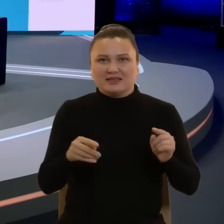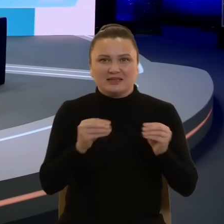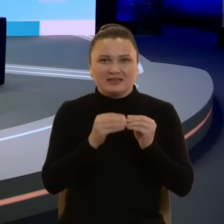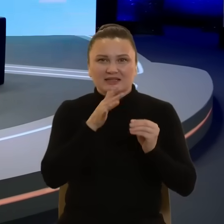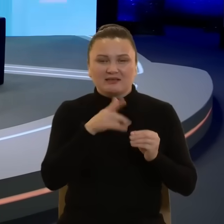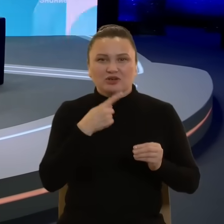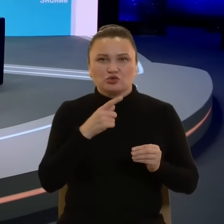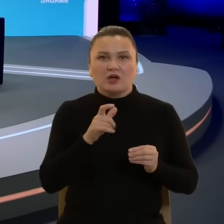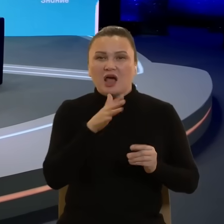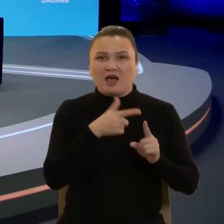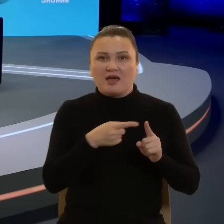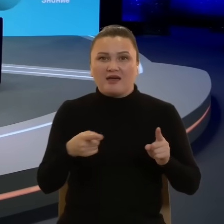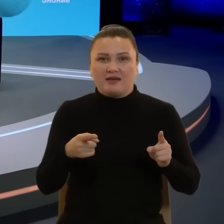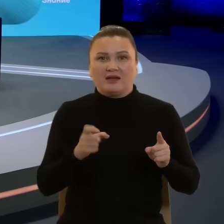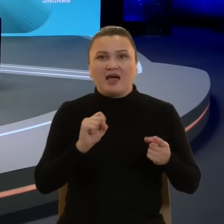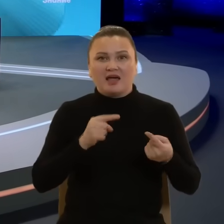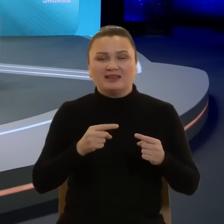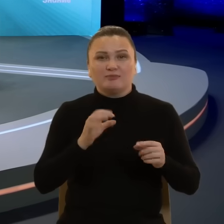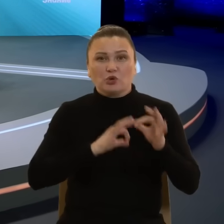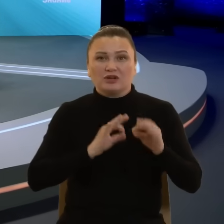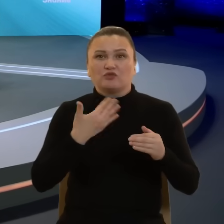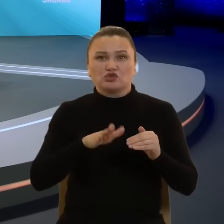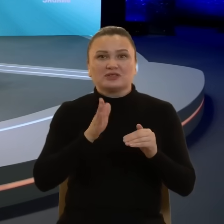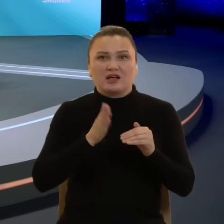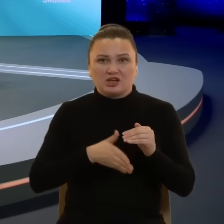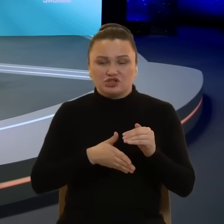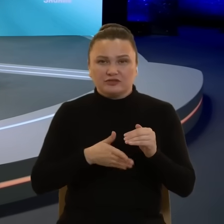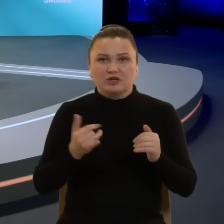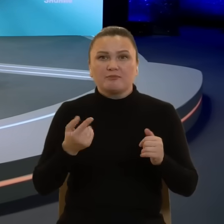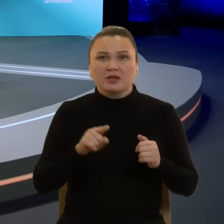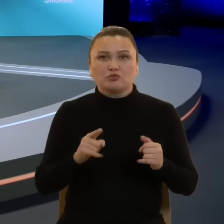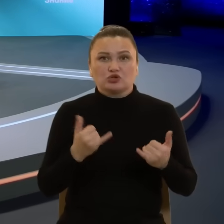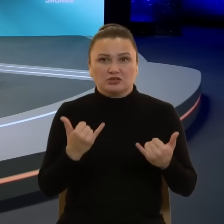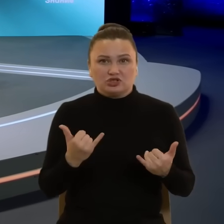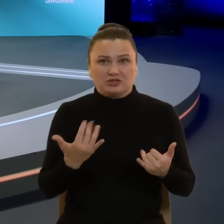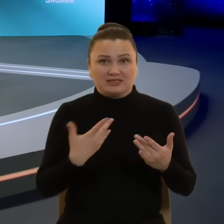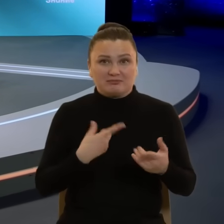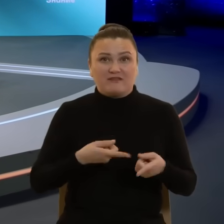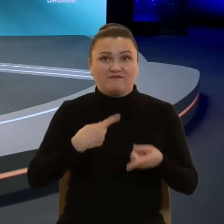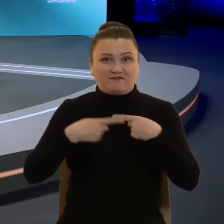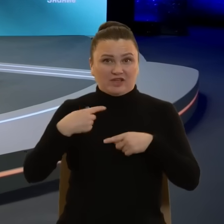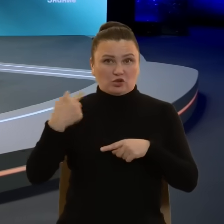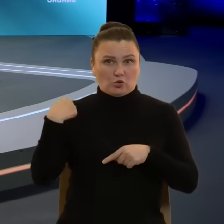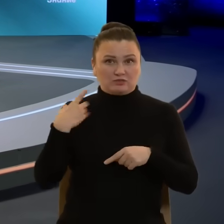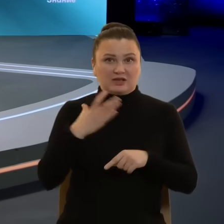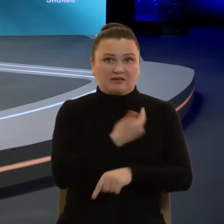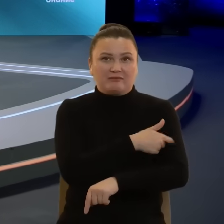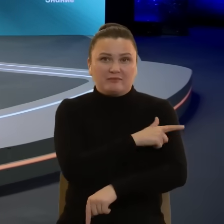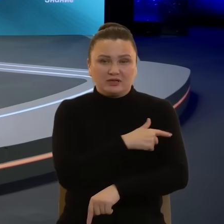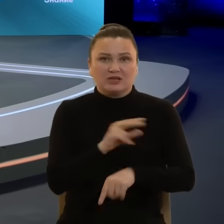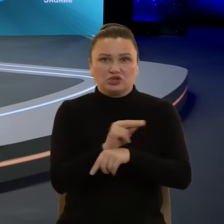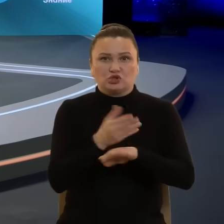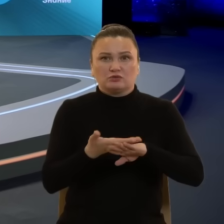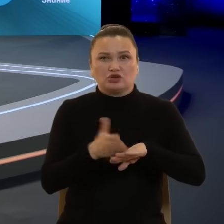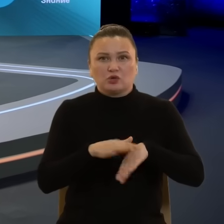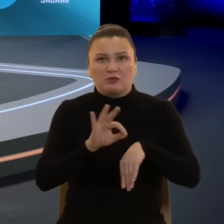что эра антибиотиков вообще заканчивается. И это связано с тем, что сейчас, если мы вернемся к стационарам, к лечению